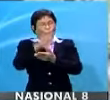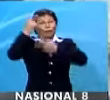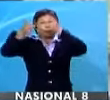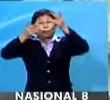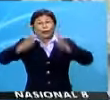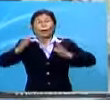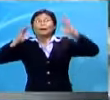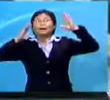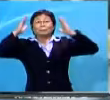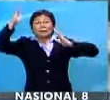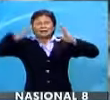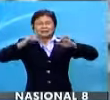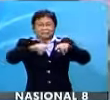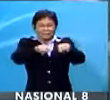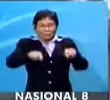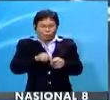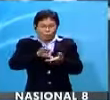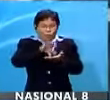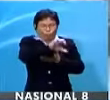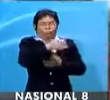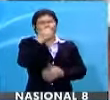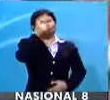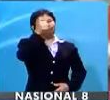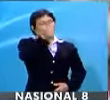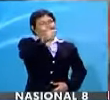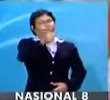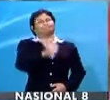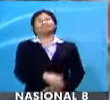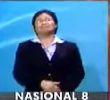sebagai destinasi pelaburan yang